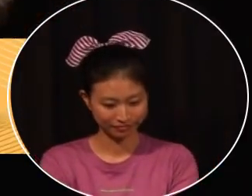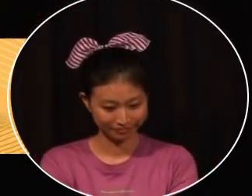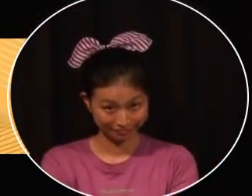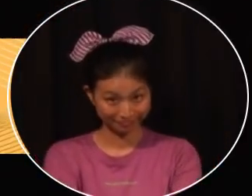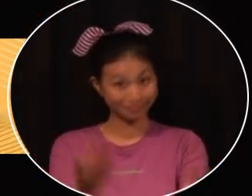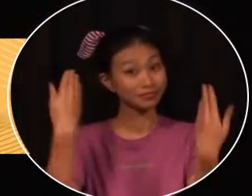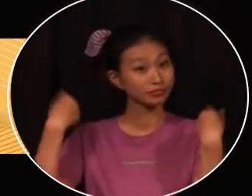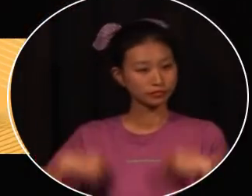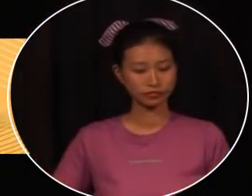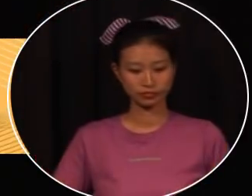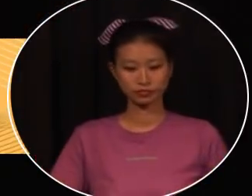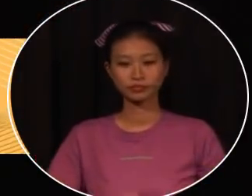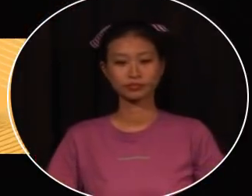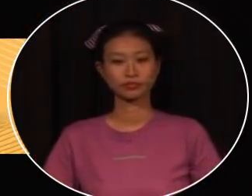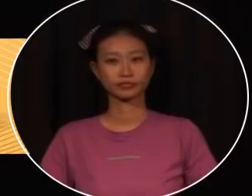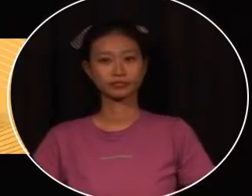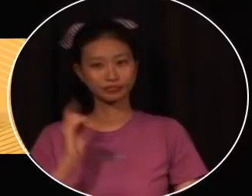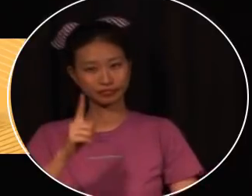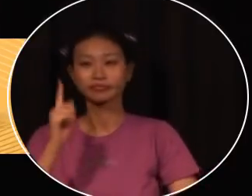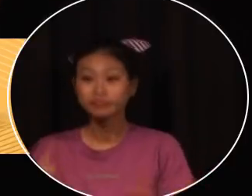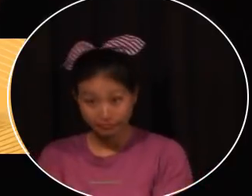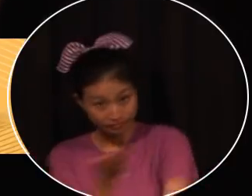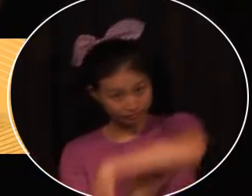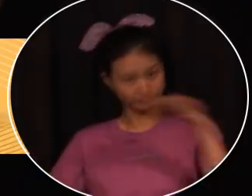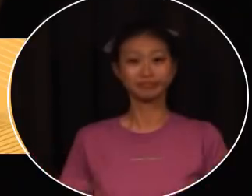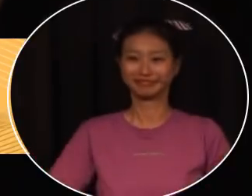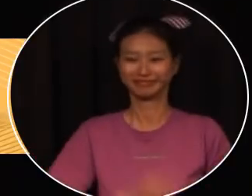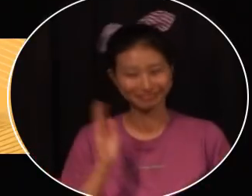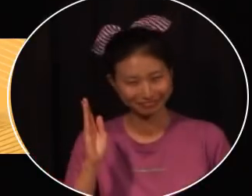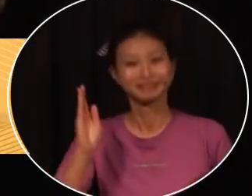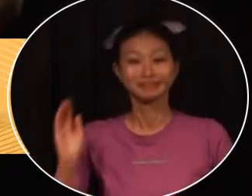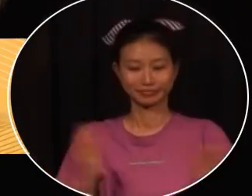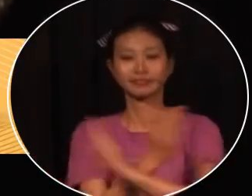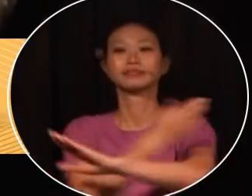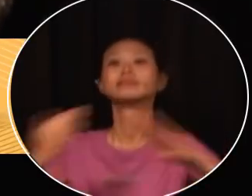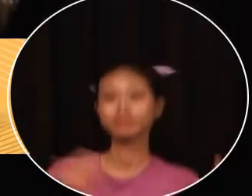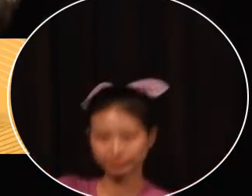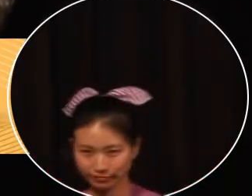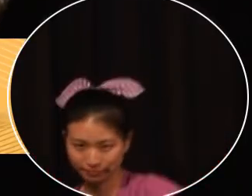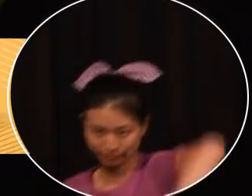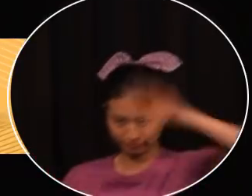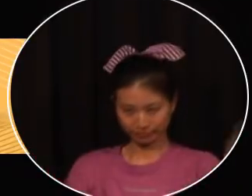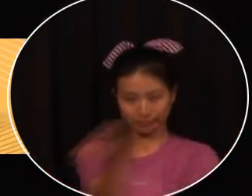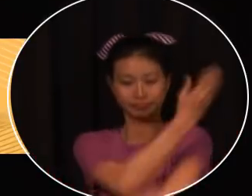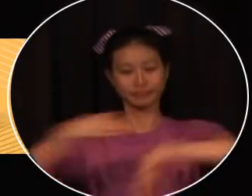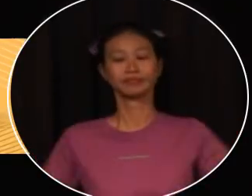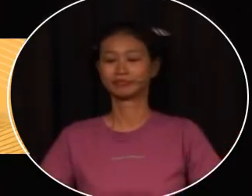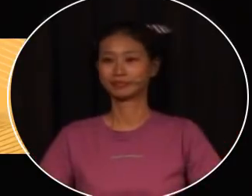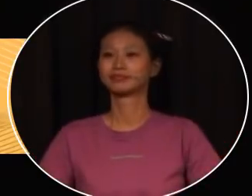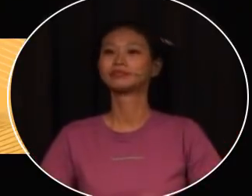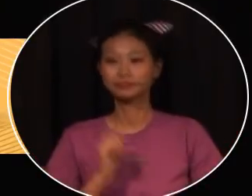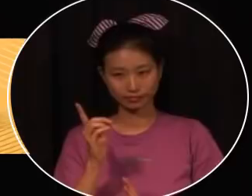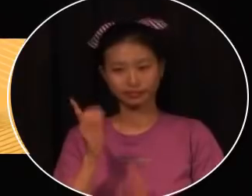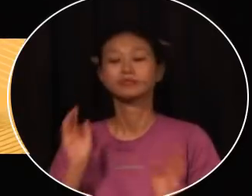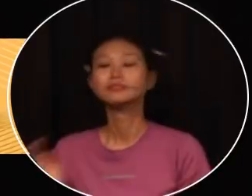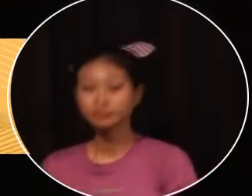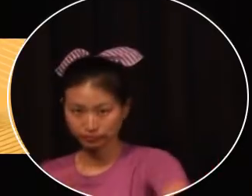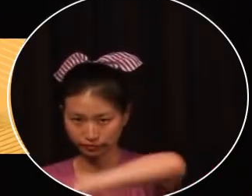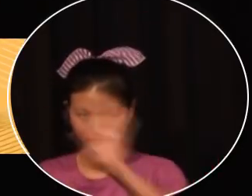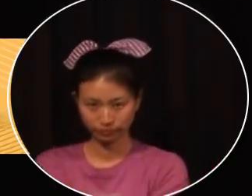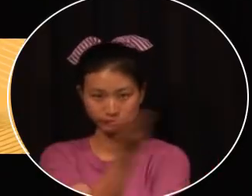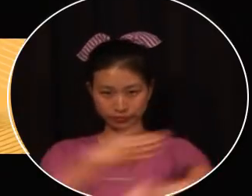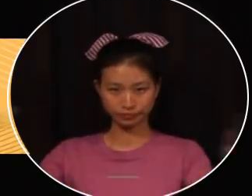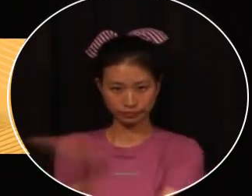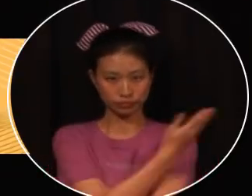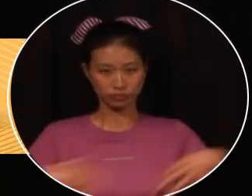个政见呢，我要讲的是国际化的问题。解决了我们台湾内部问题之后，我们要想办法让台湾扩展出去。